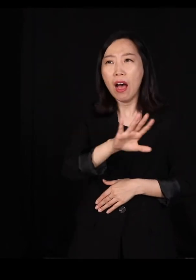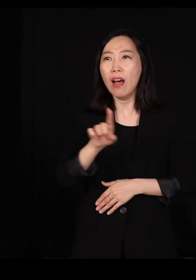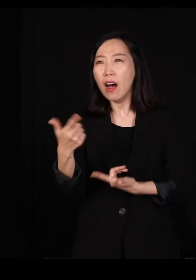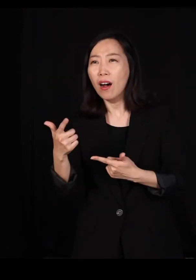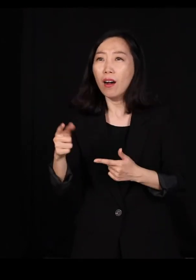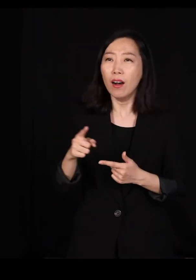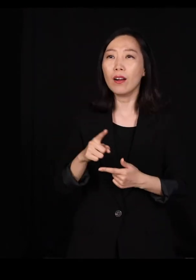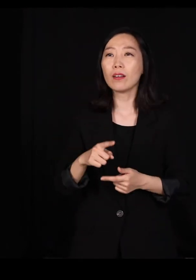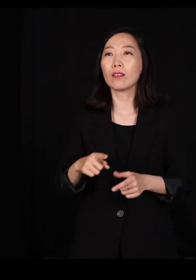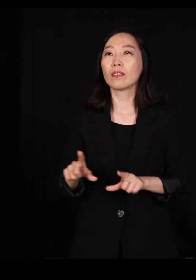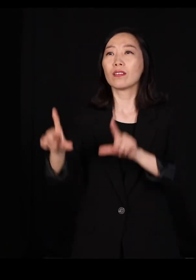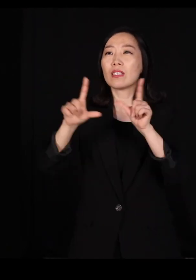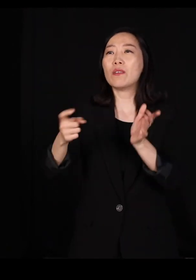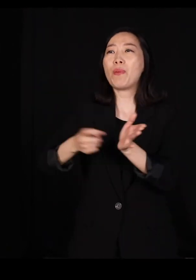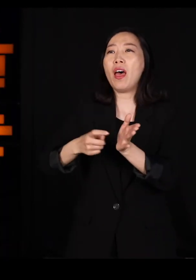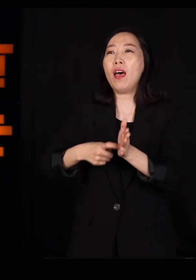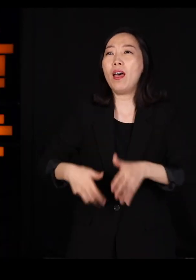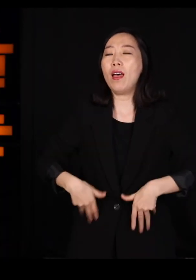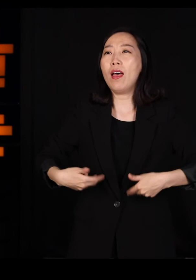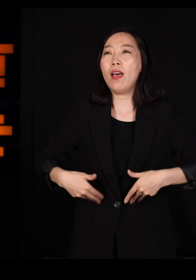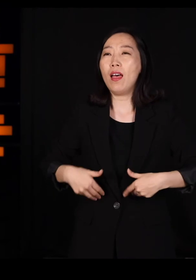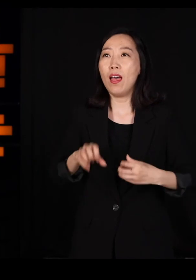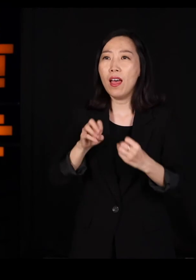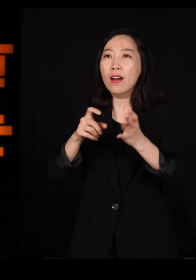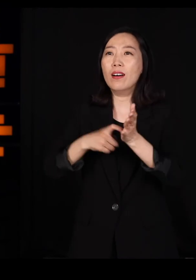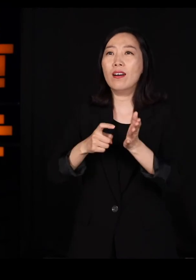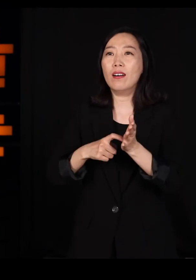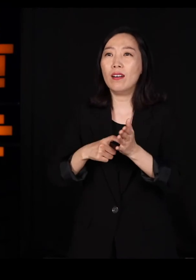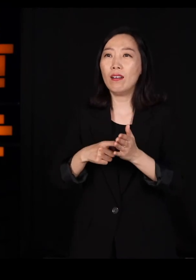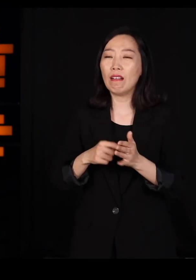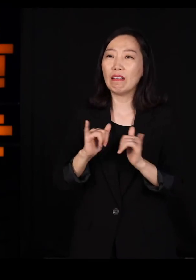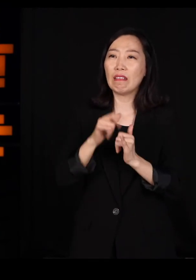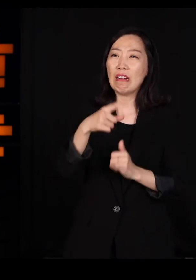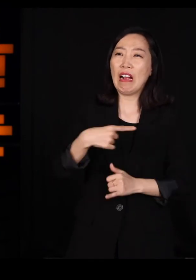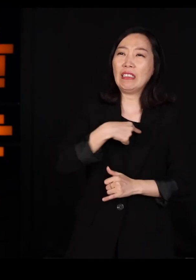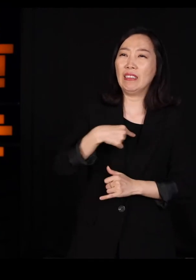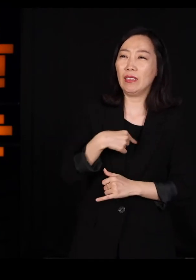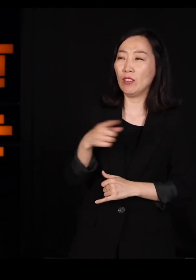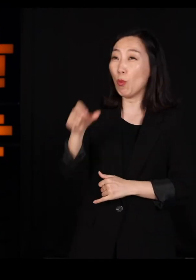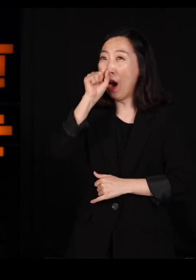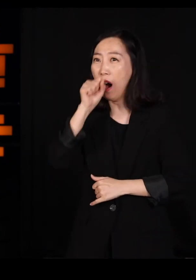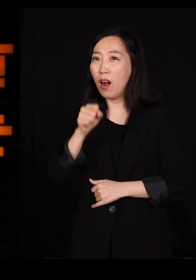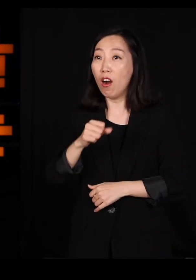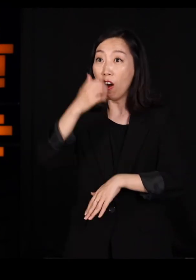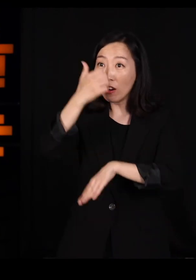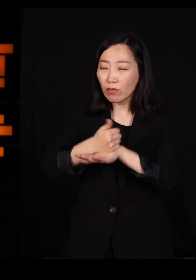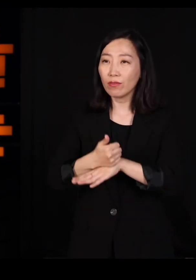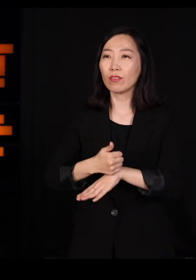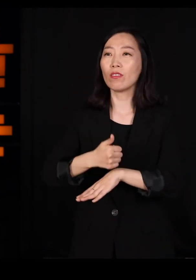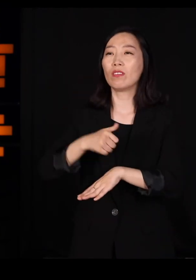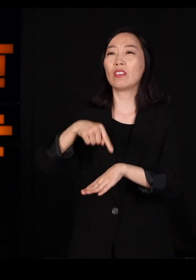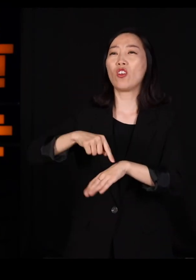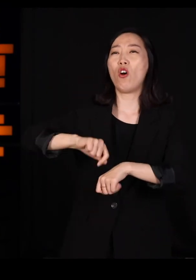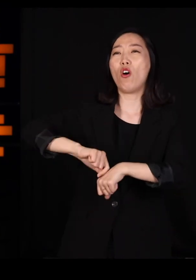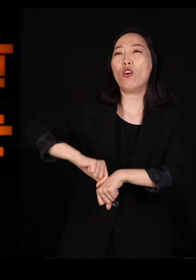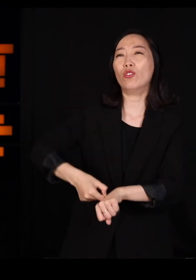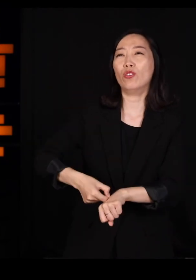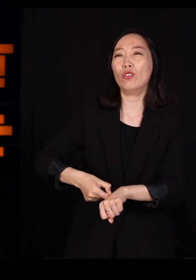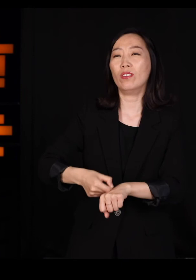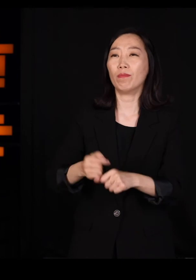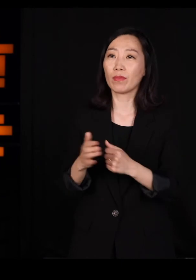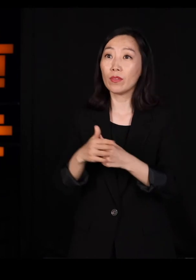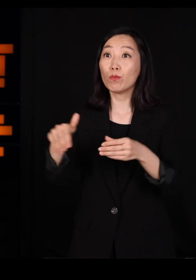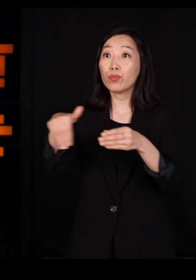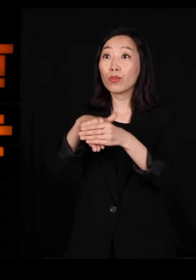그리고 우리 사는 게 너무 성급해요. 대화할 때도 "야, 그 사람 싫다는 거야, 좋다는 거야." 이렇게 굉장히 결론을 강요해요. 이런 문화에